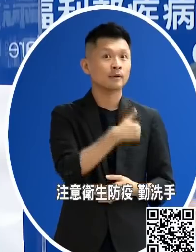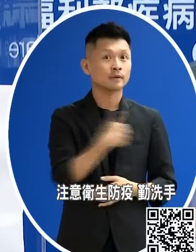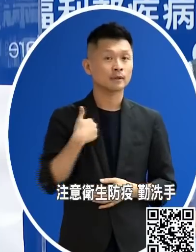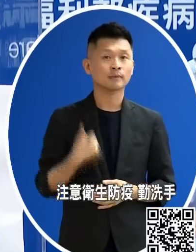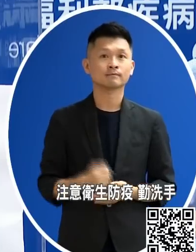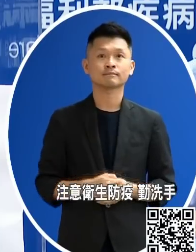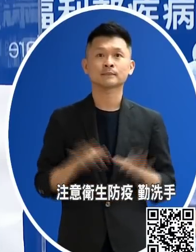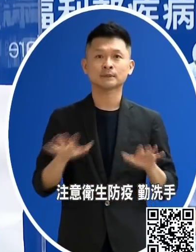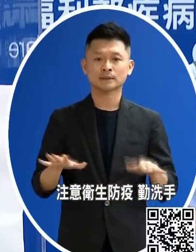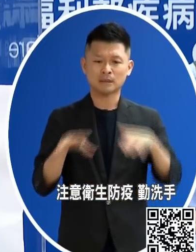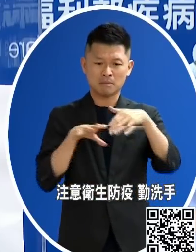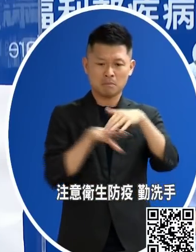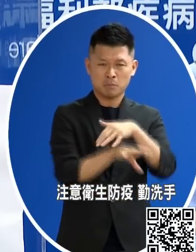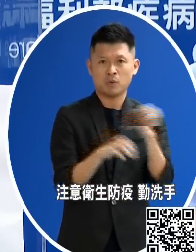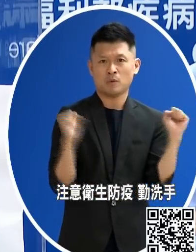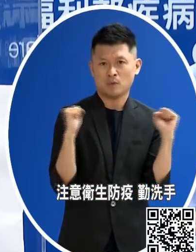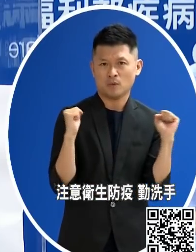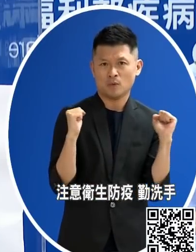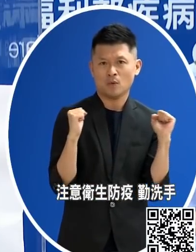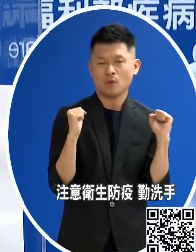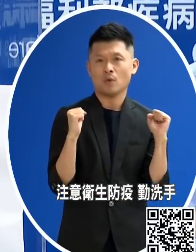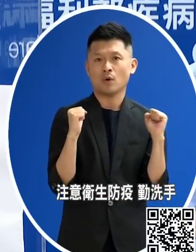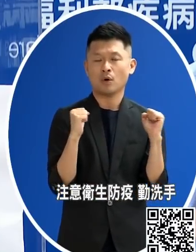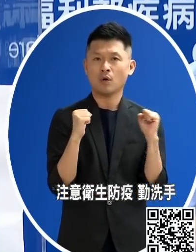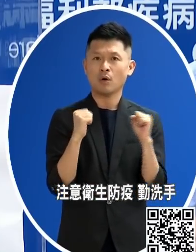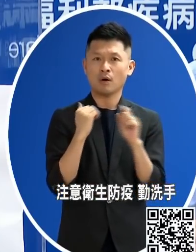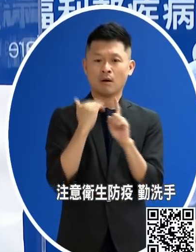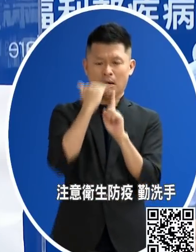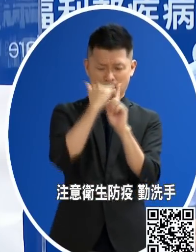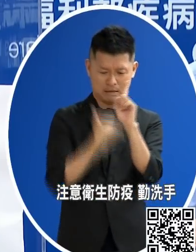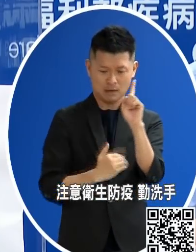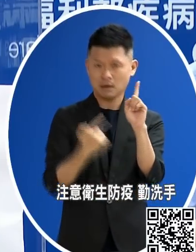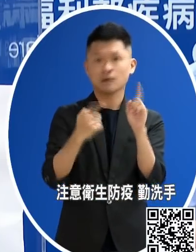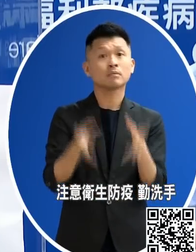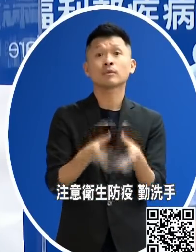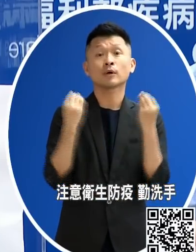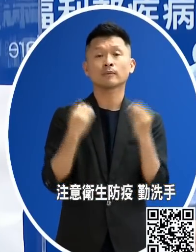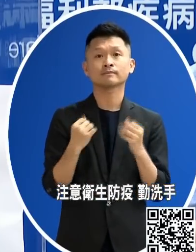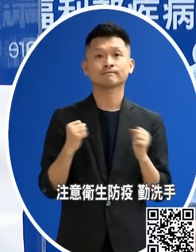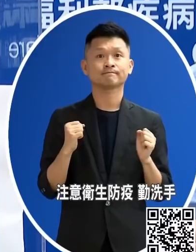的一个冷链的要求相对的比较友善，好，现在在